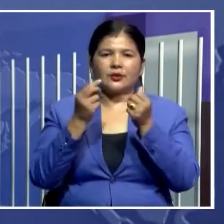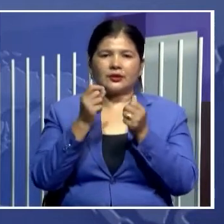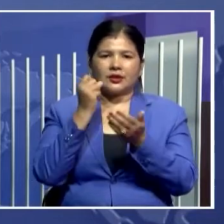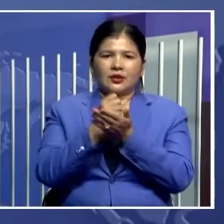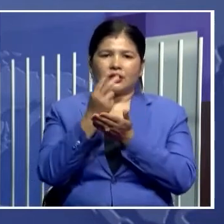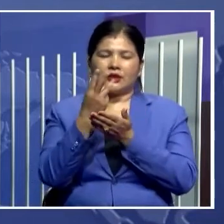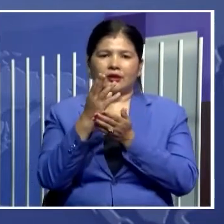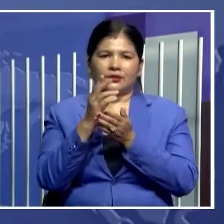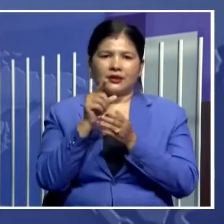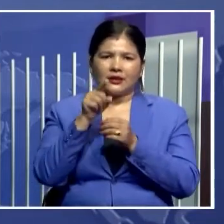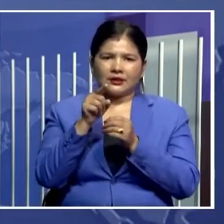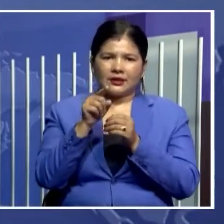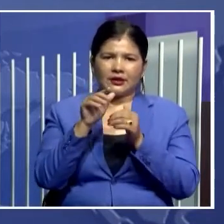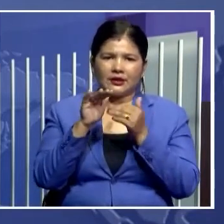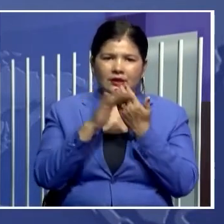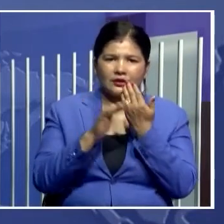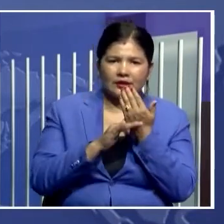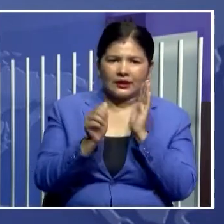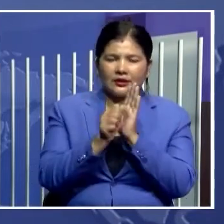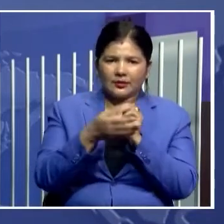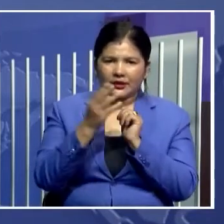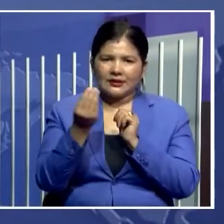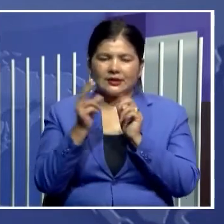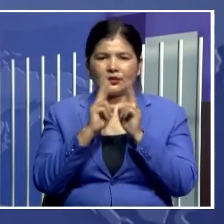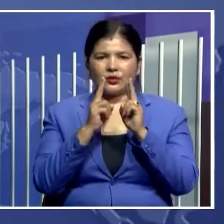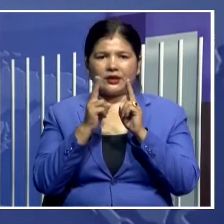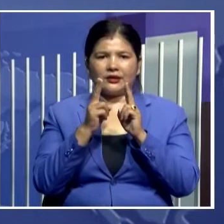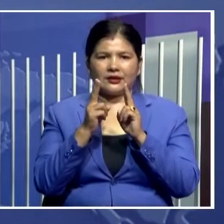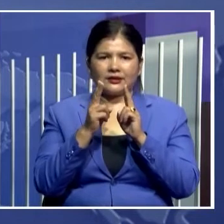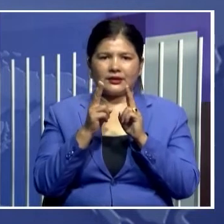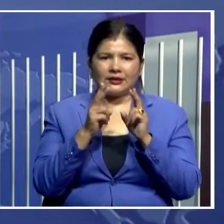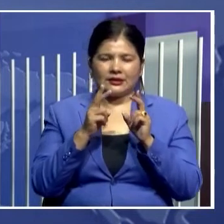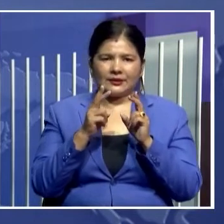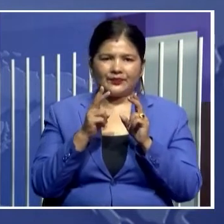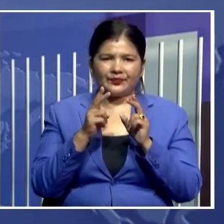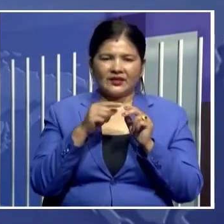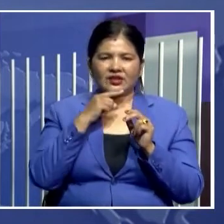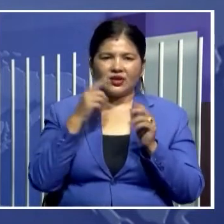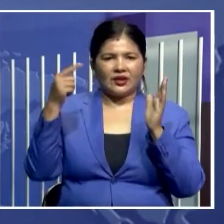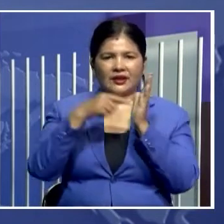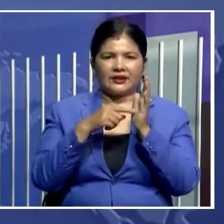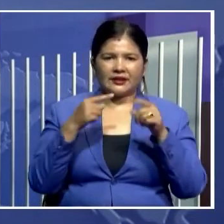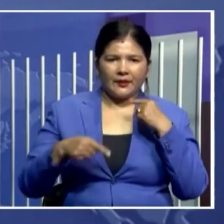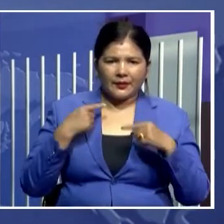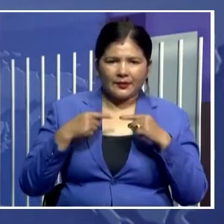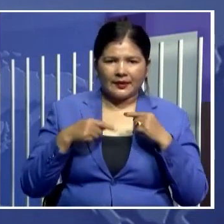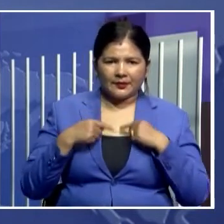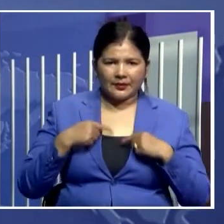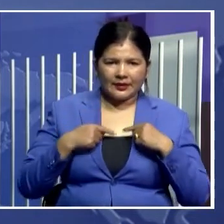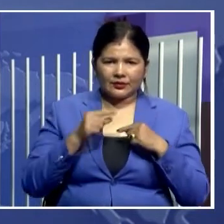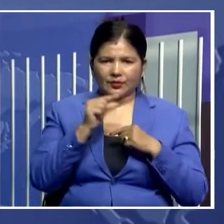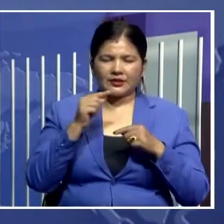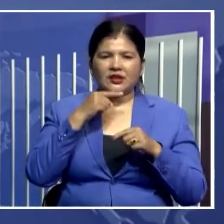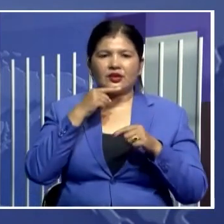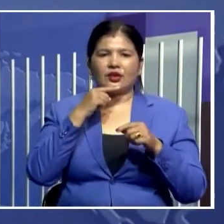पनि त्यही तरिकाले अगाडि बढाउन र सामान्य कुराहरूलाई एकदमै द्वेषका रूपमा नहेरिकन त्यसलाई विवादको विषय नबनाउनका लागि